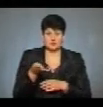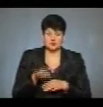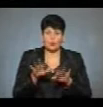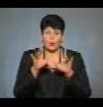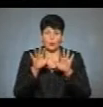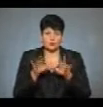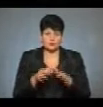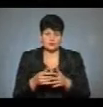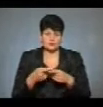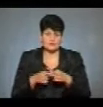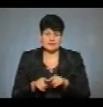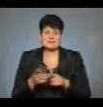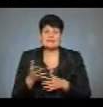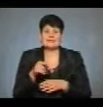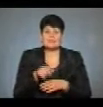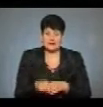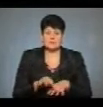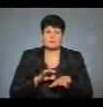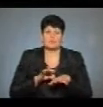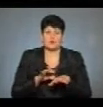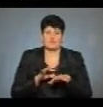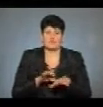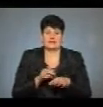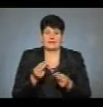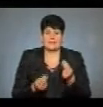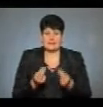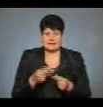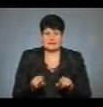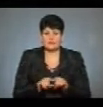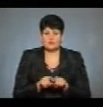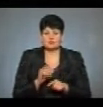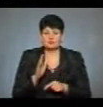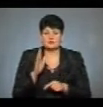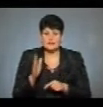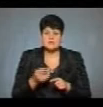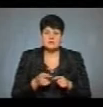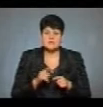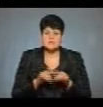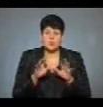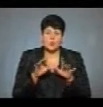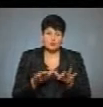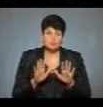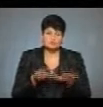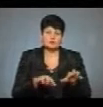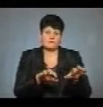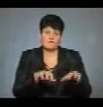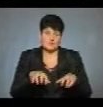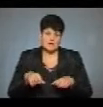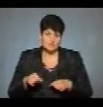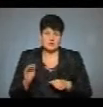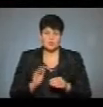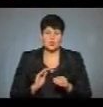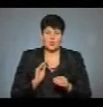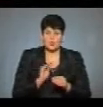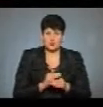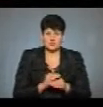комп'ютерної техніки, за якими безпосередньо проводились ігри. Також в подальшому дані комп'ютери будуть вилучені та